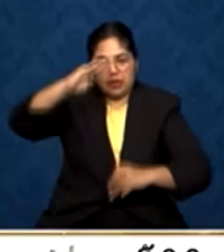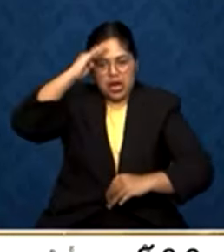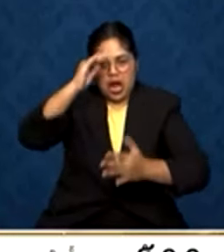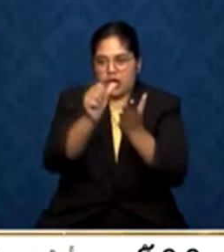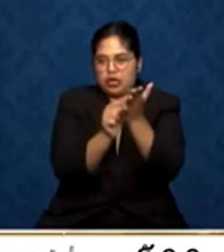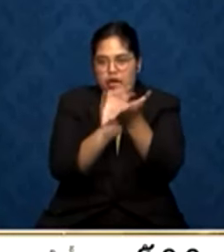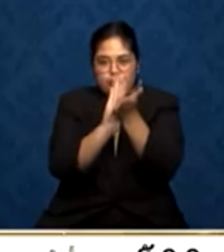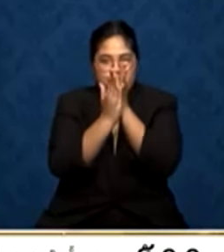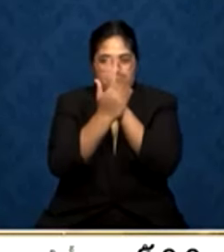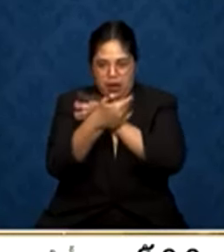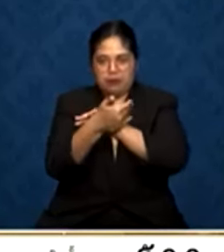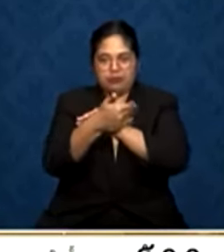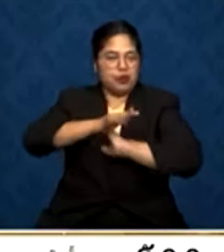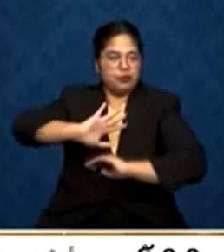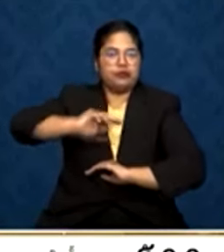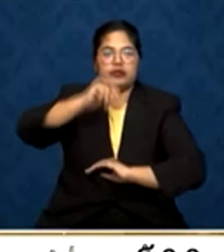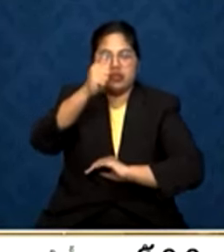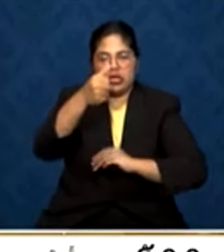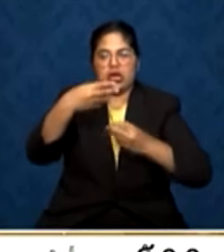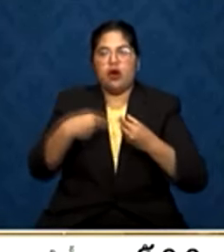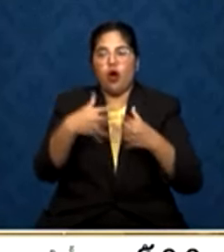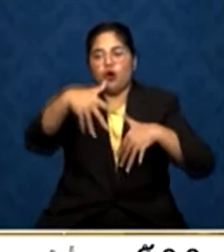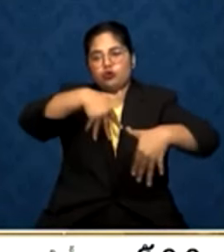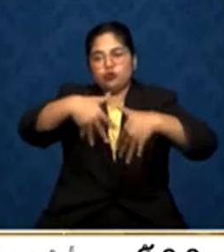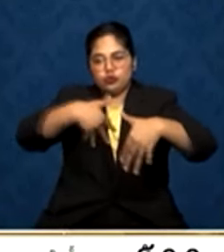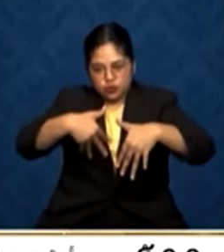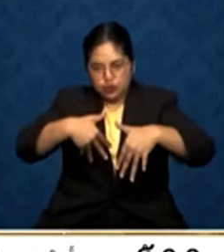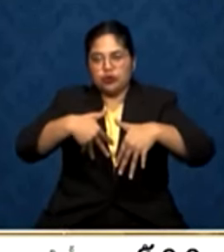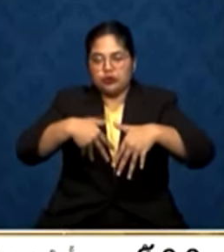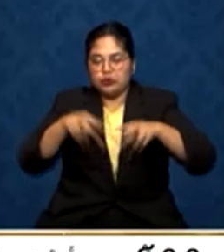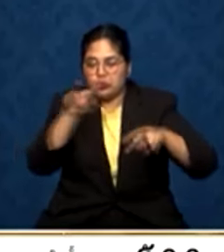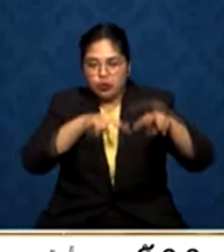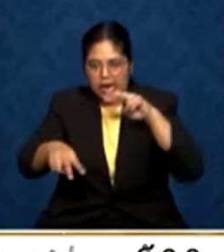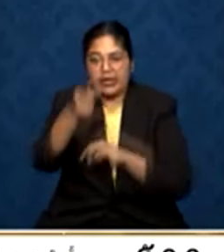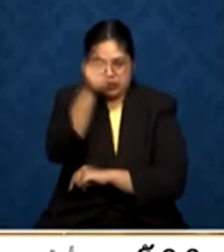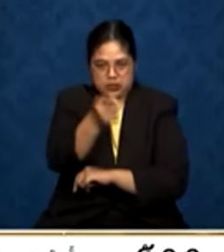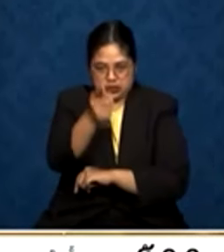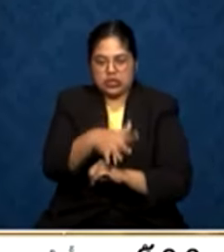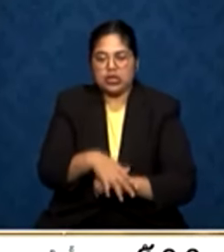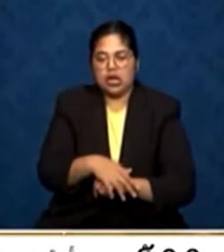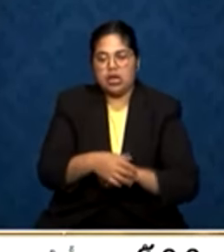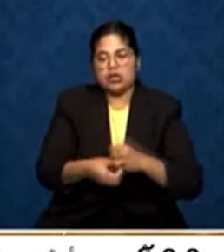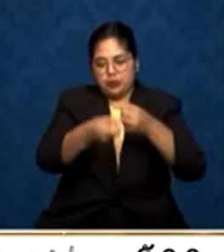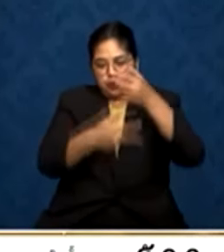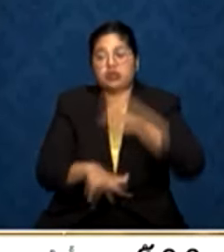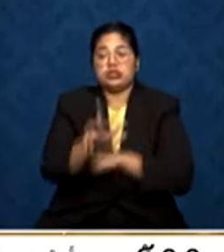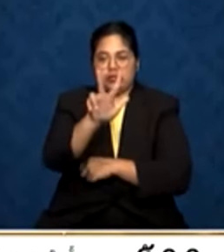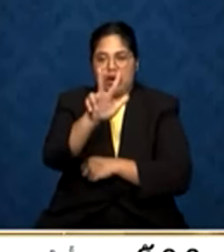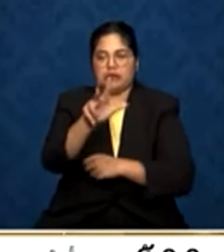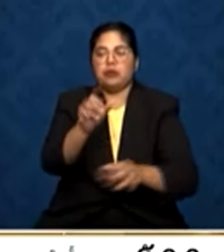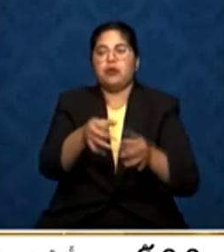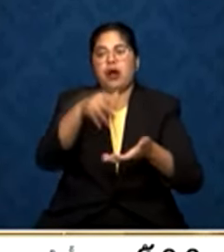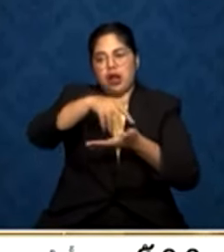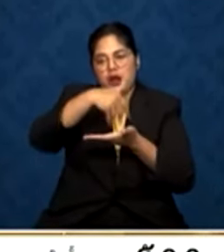เป็นของพี่น้องระชาชนอย่างแ้จริงทั้งหมด 3 ปเด็นที่กลวมาข้างตนนั้นไม่ใช่ interestingly another big